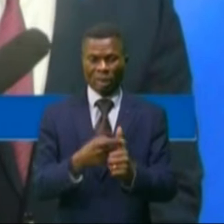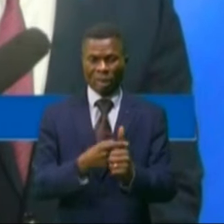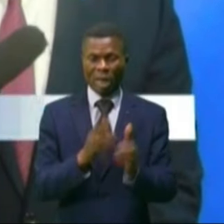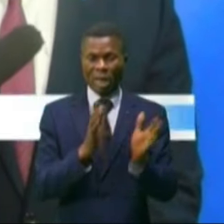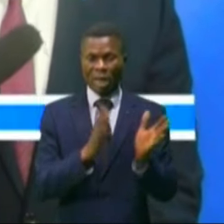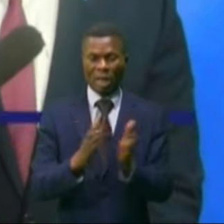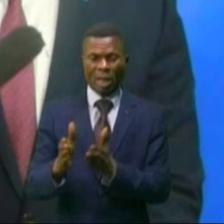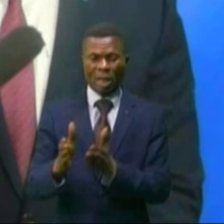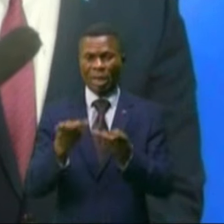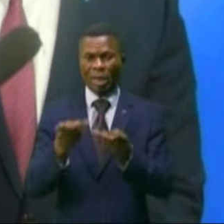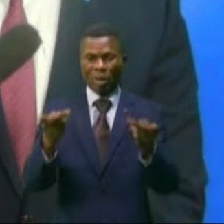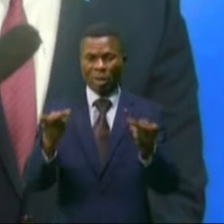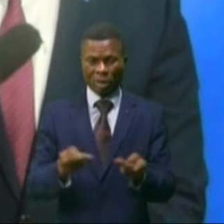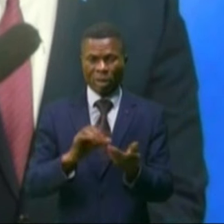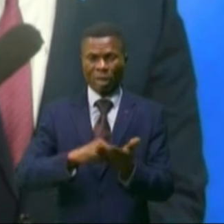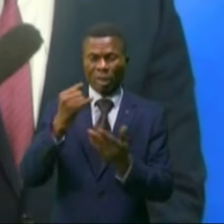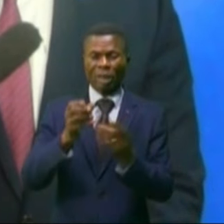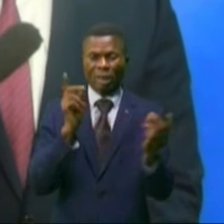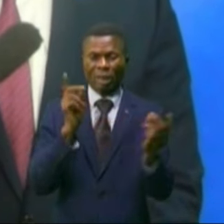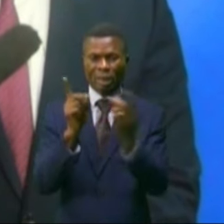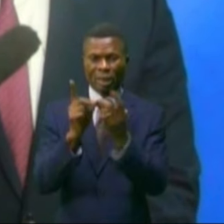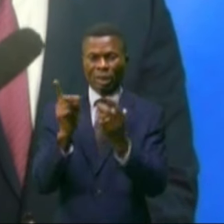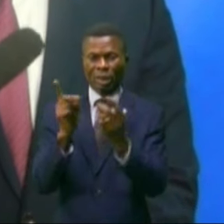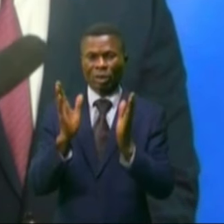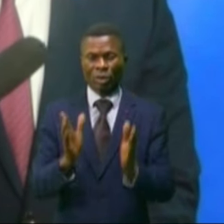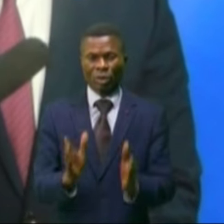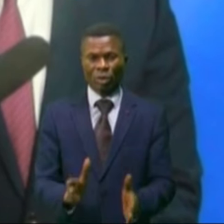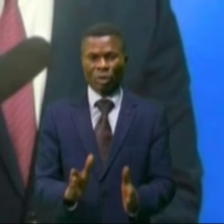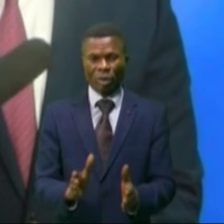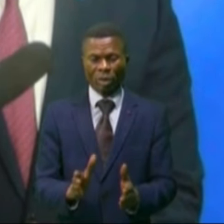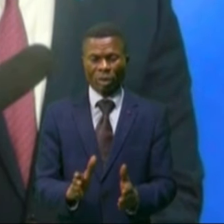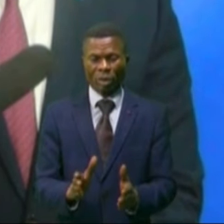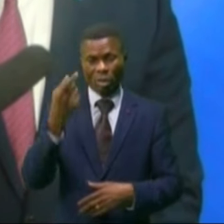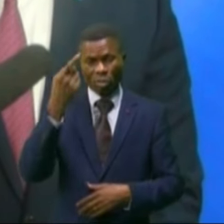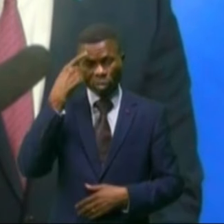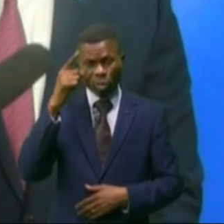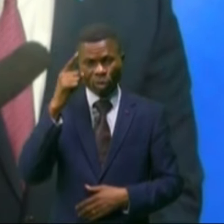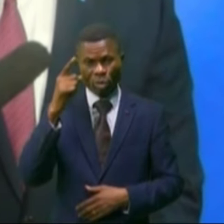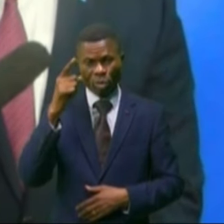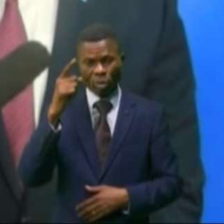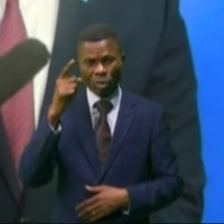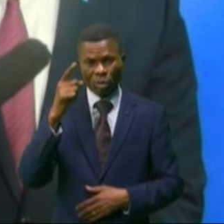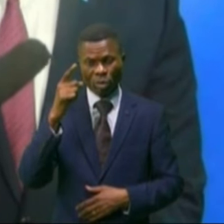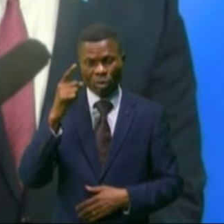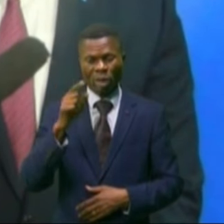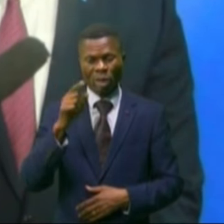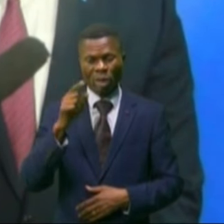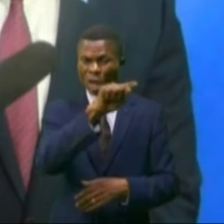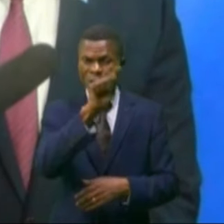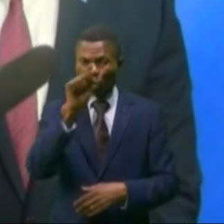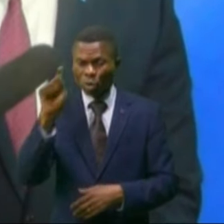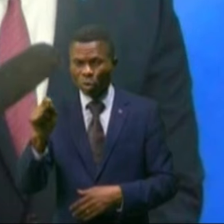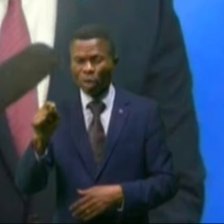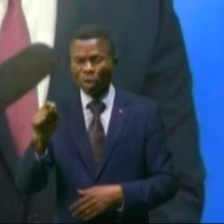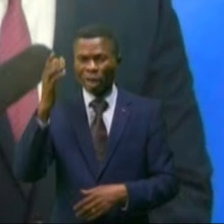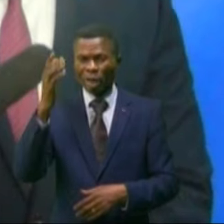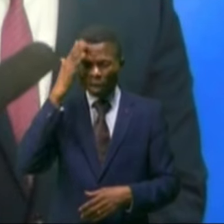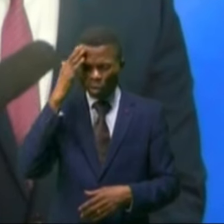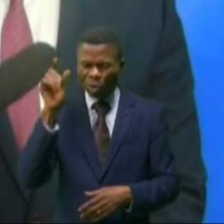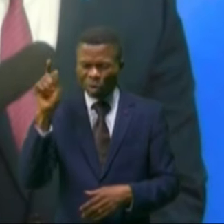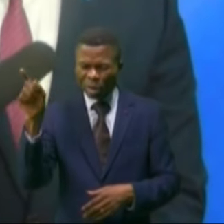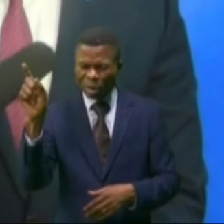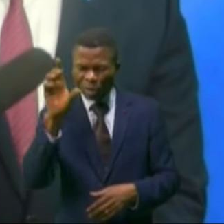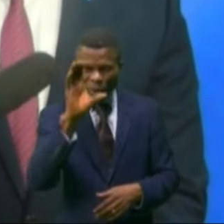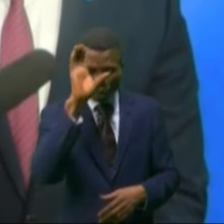d'un cadre de concertation pour justement inventorier, répertorier